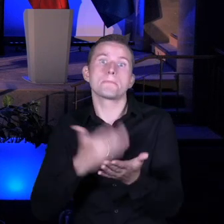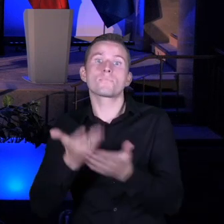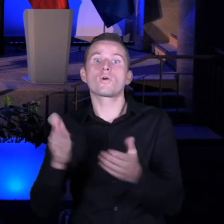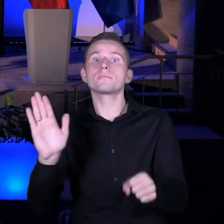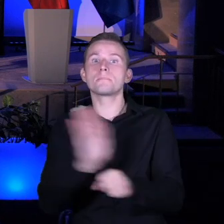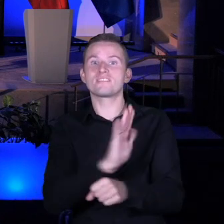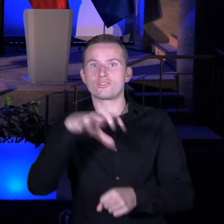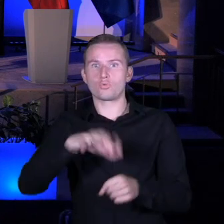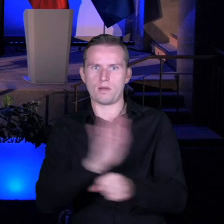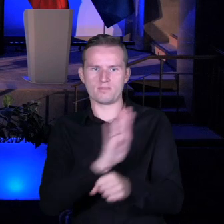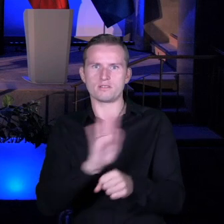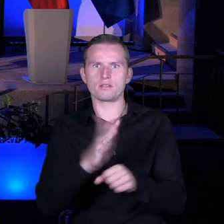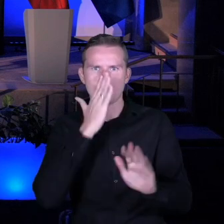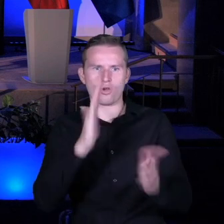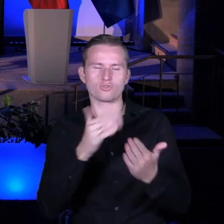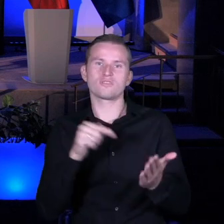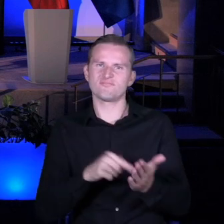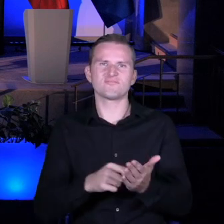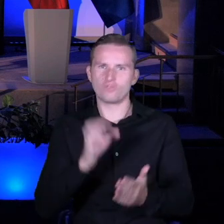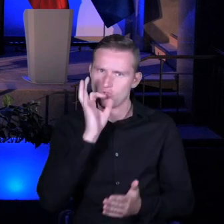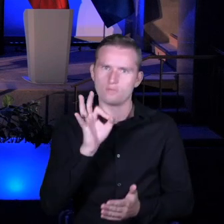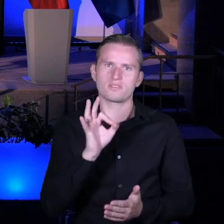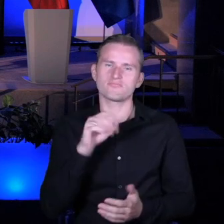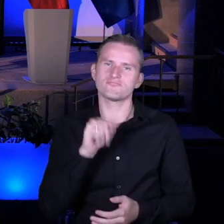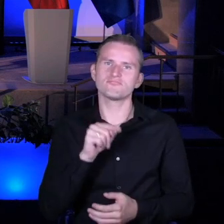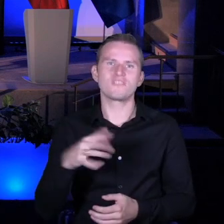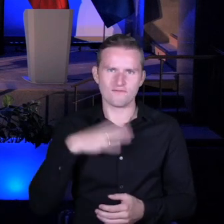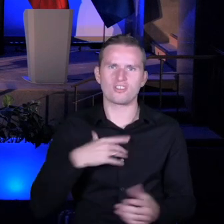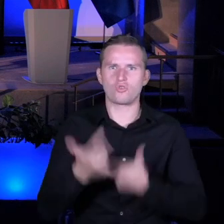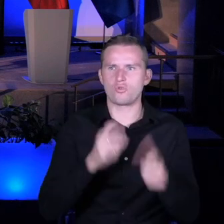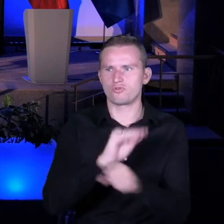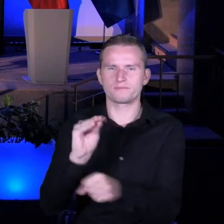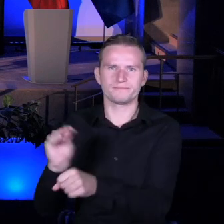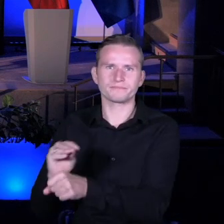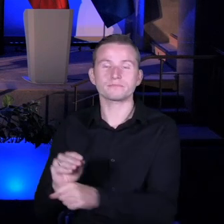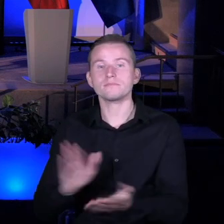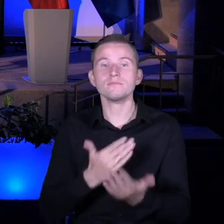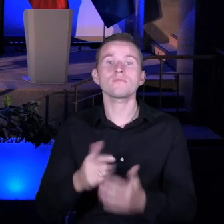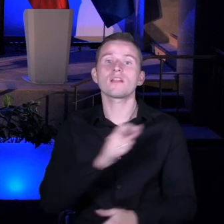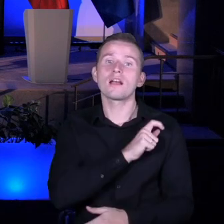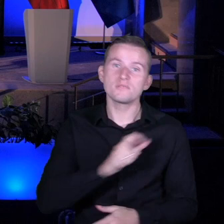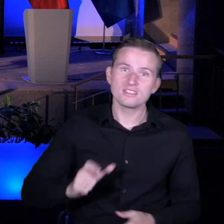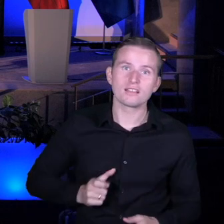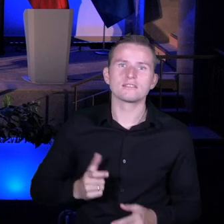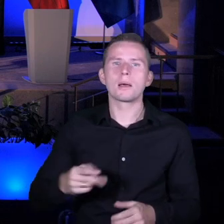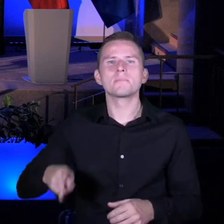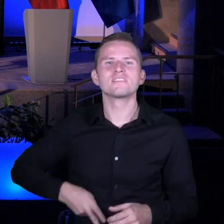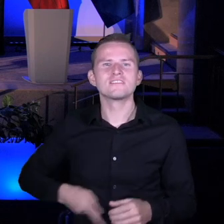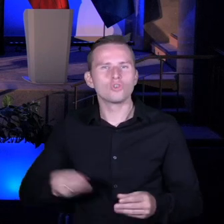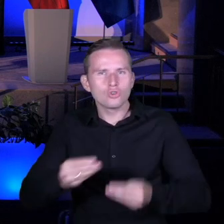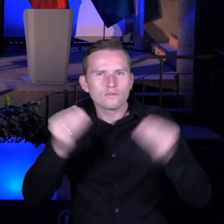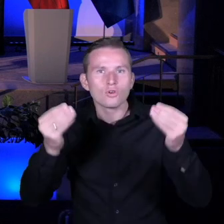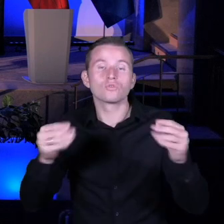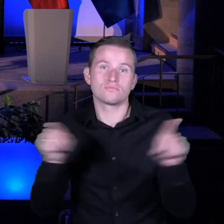i myślenie, że tak powiem, z perspektywy administracji, Ministerstwo Rozwoju też mówi, że kierunek jest